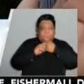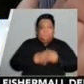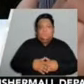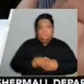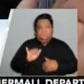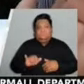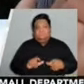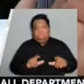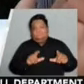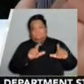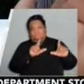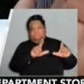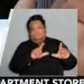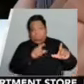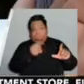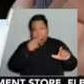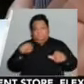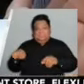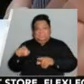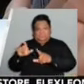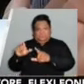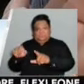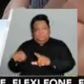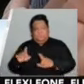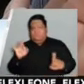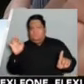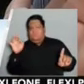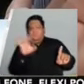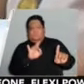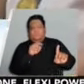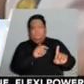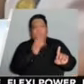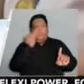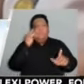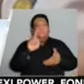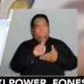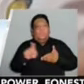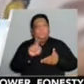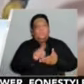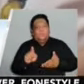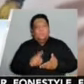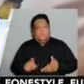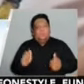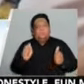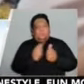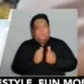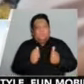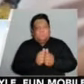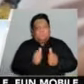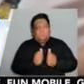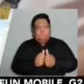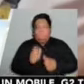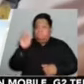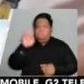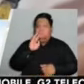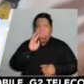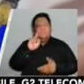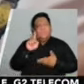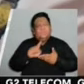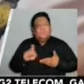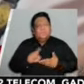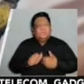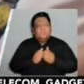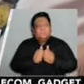ng NKTI dahil linggo-linggo raw nila itong nakakasama. Nakakasama po namin siya weekly. Pinapakain po kami sa